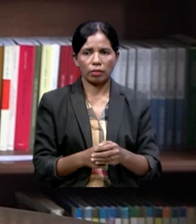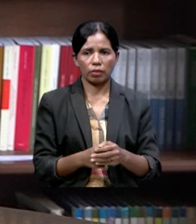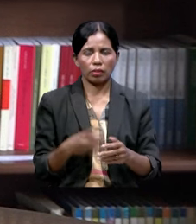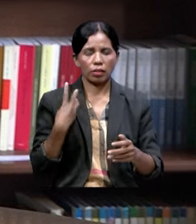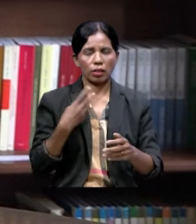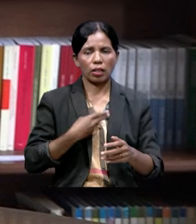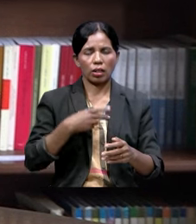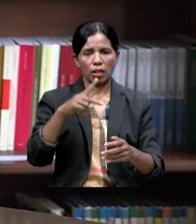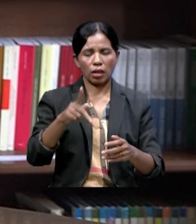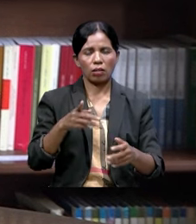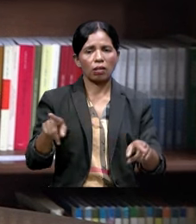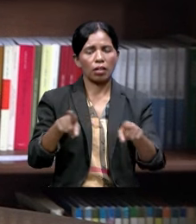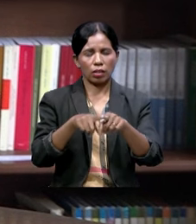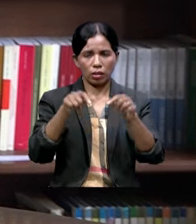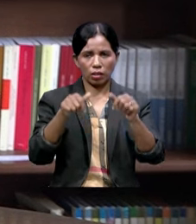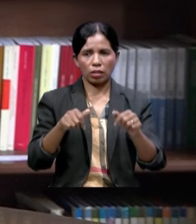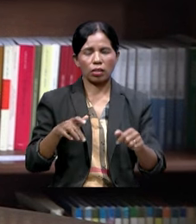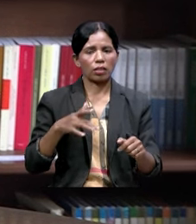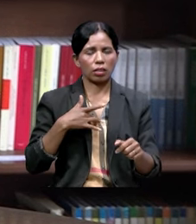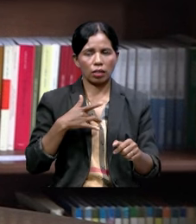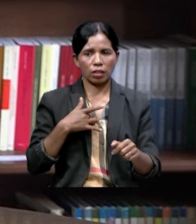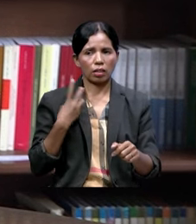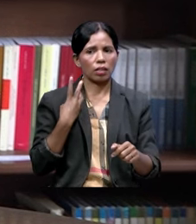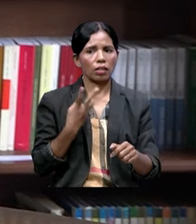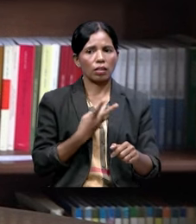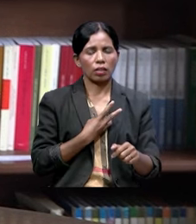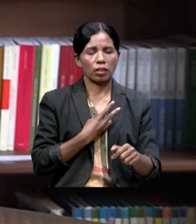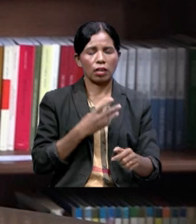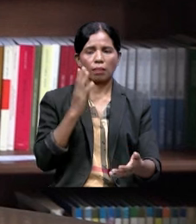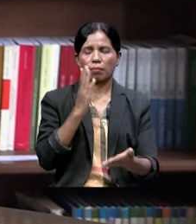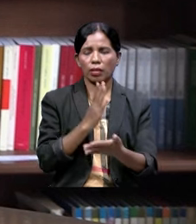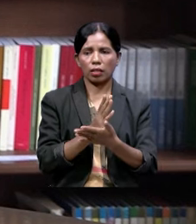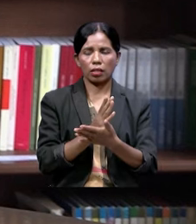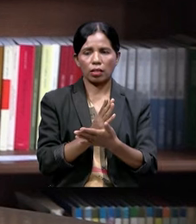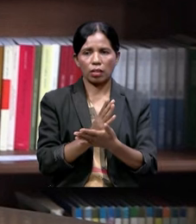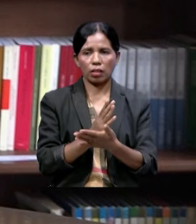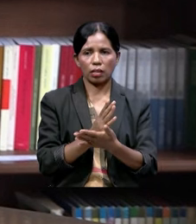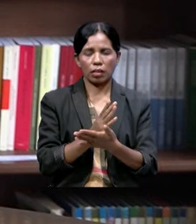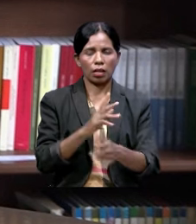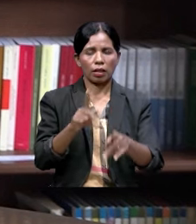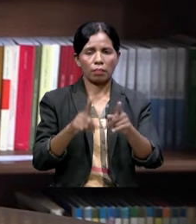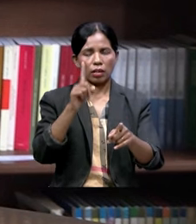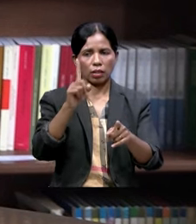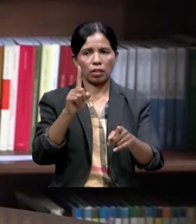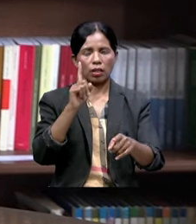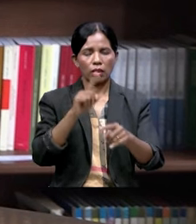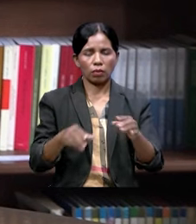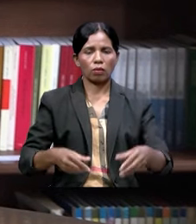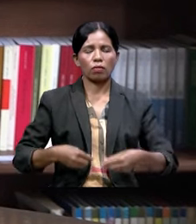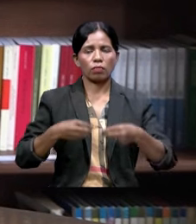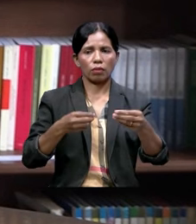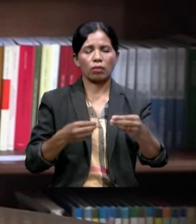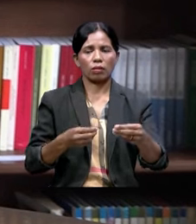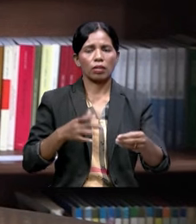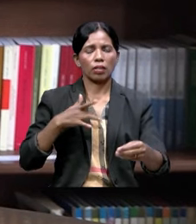maneira sirahane sane ne sentiru da kata ita bandu ona ema ida para atu expressa